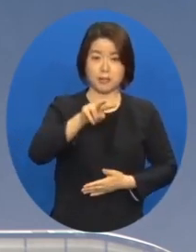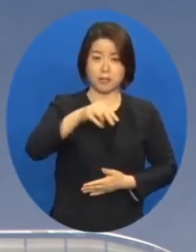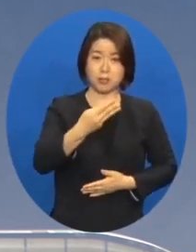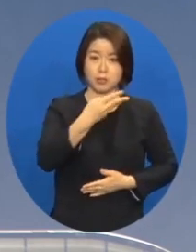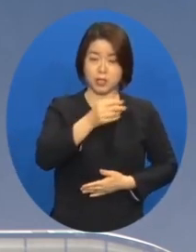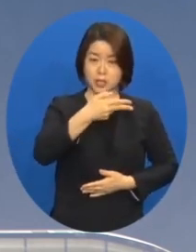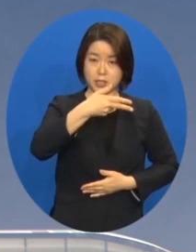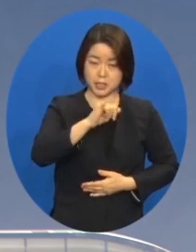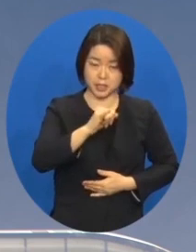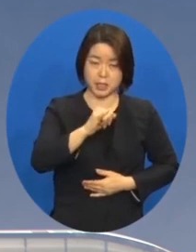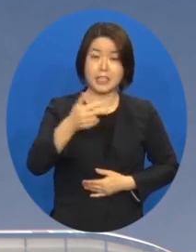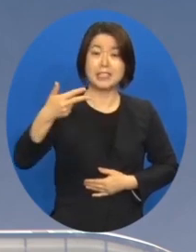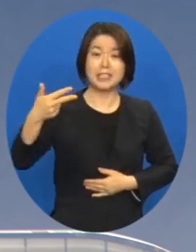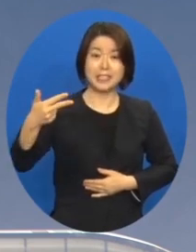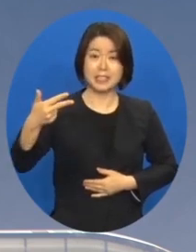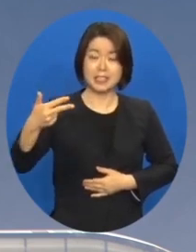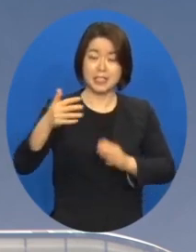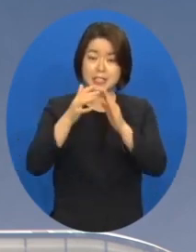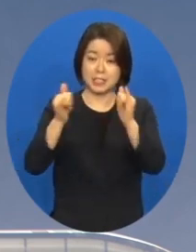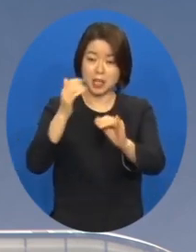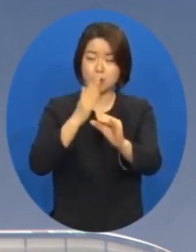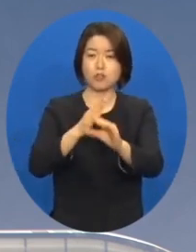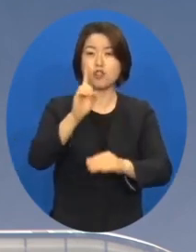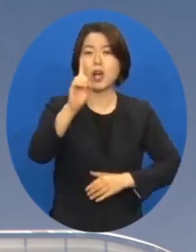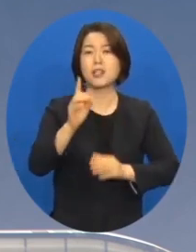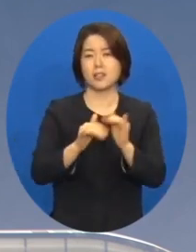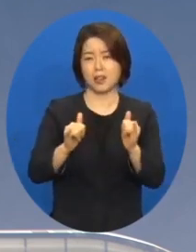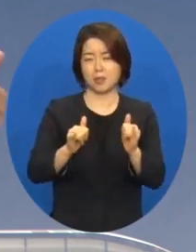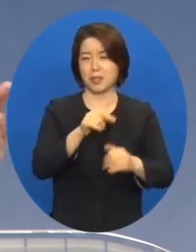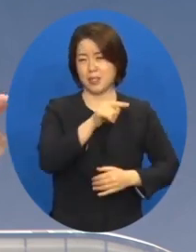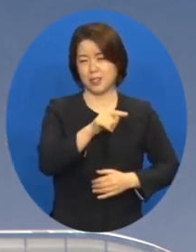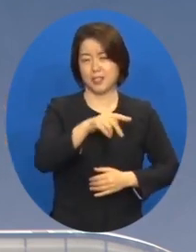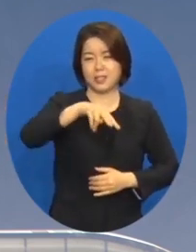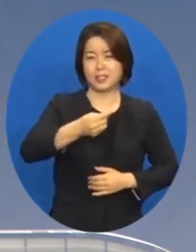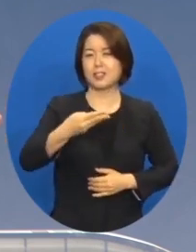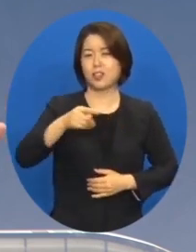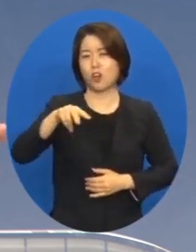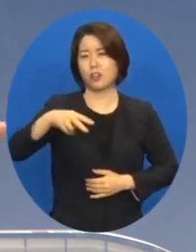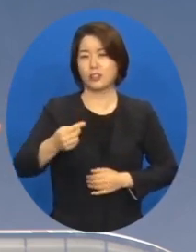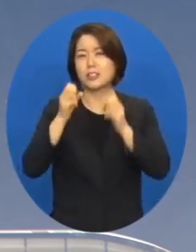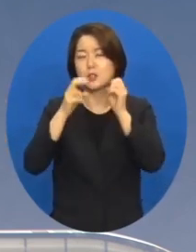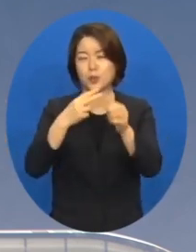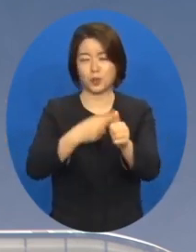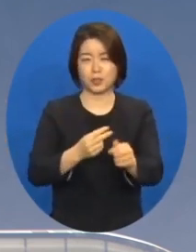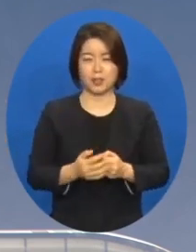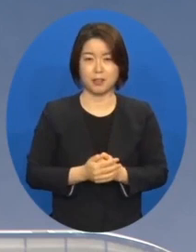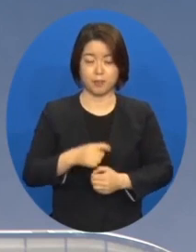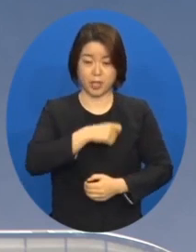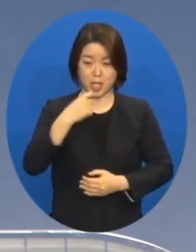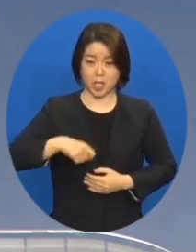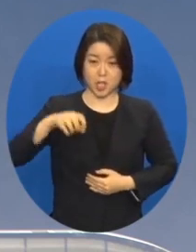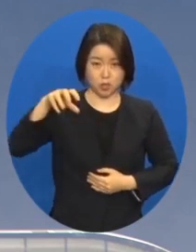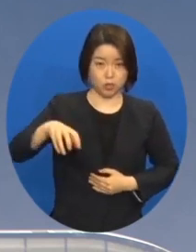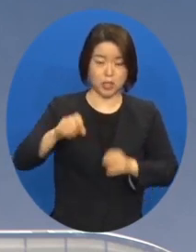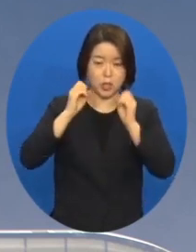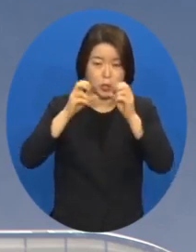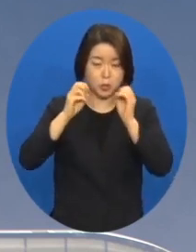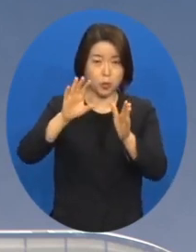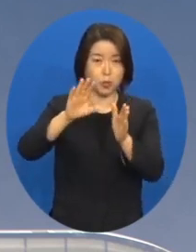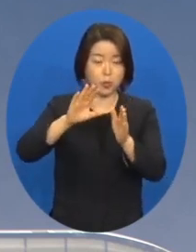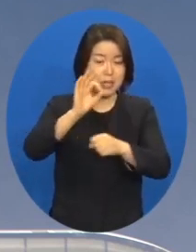중에 한 사람이 바로 이 스터드 선교사입니다. 그가 중국에 가서 선교하면서 10년이 지난 다음에